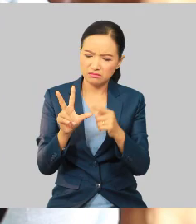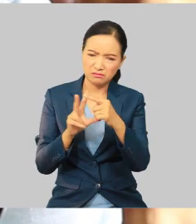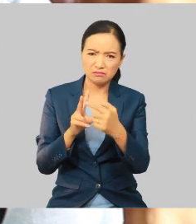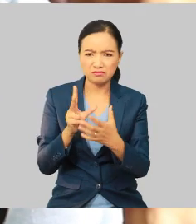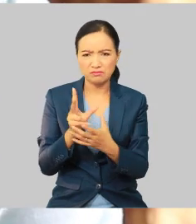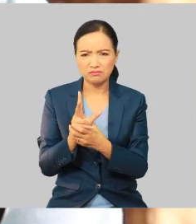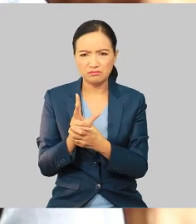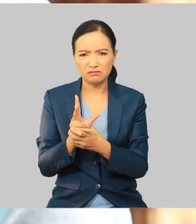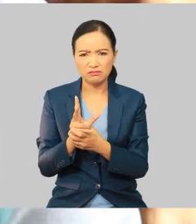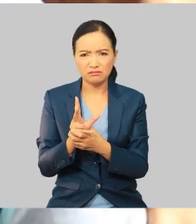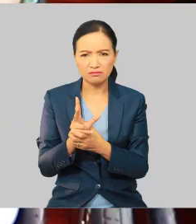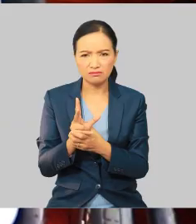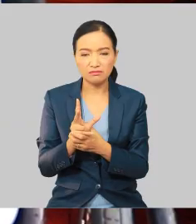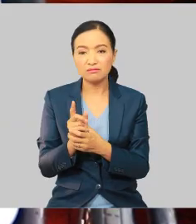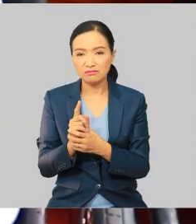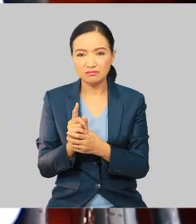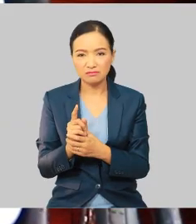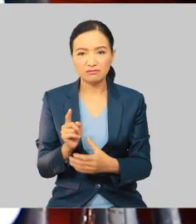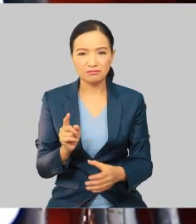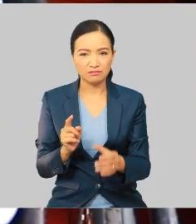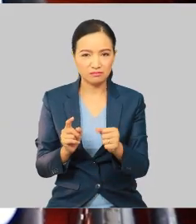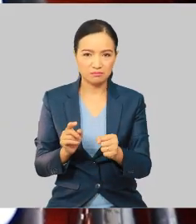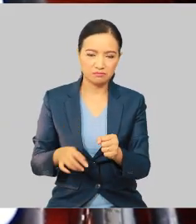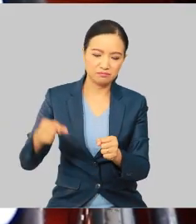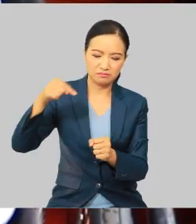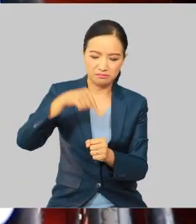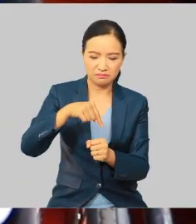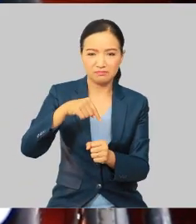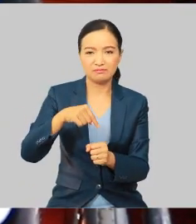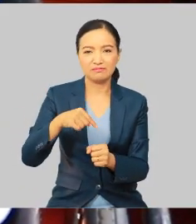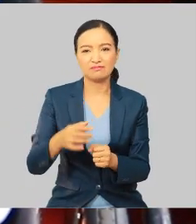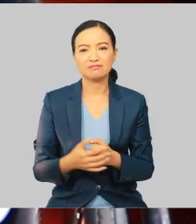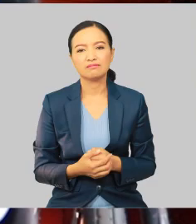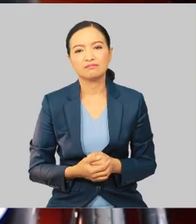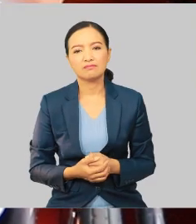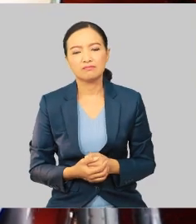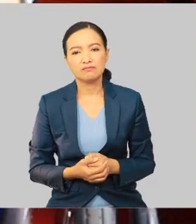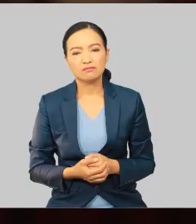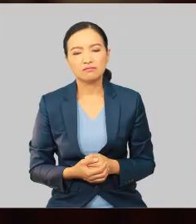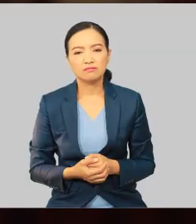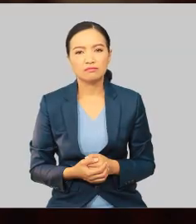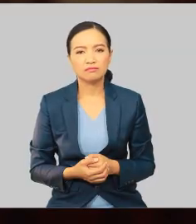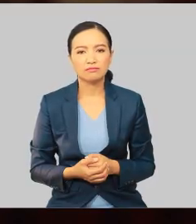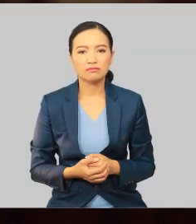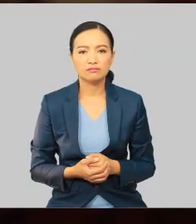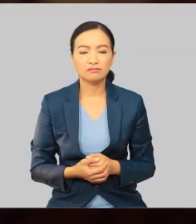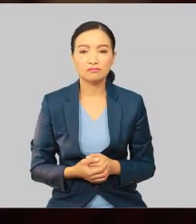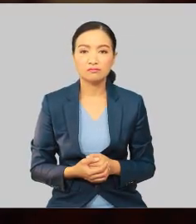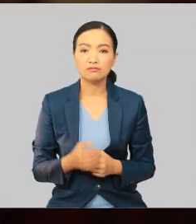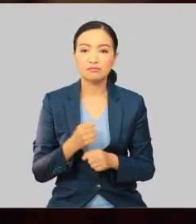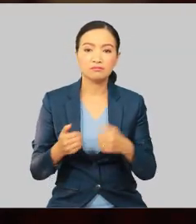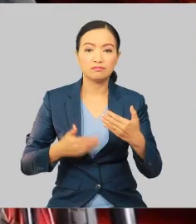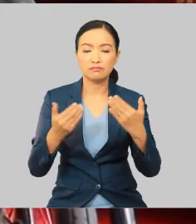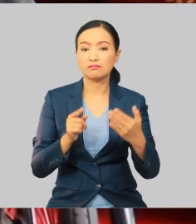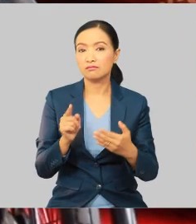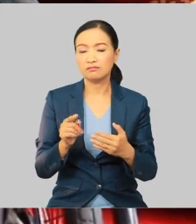วมืออย่างคนทั่วไปไม่ได ้ หมุนก็จะถ่ายด้วยมืออีกข้างน ึ ง อ๋อมือข้างที่มีแรงมากกว่า ใช่ค่ะ แล้วเวลาที่มาทำกิจก